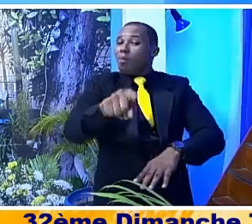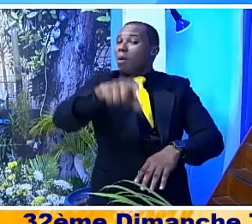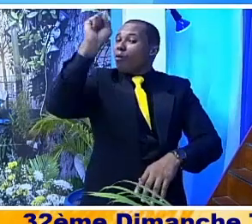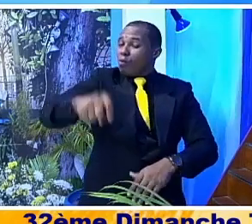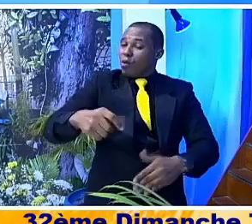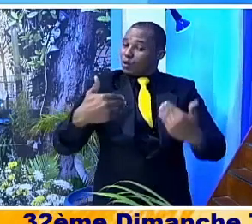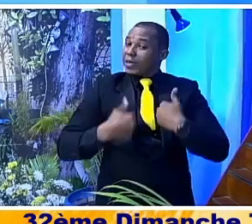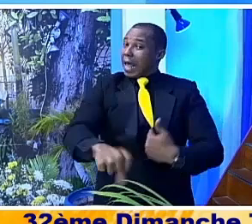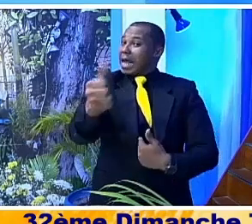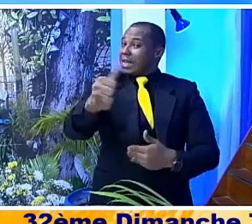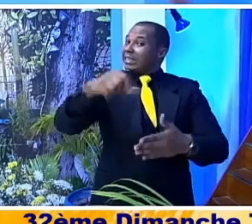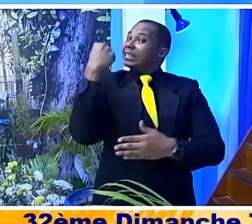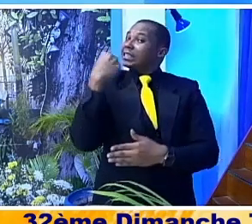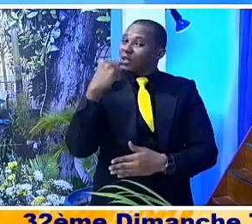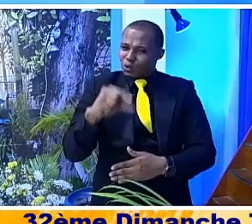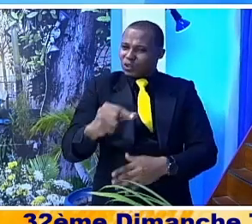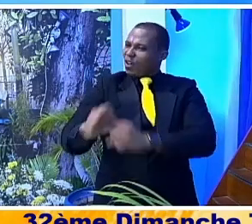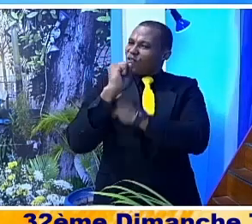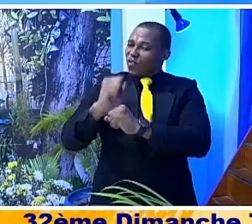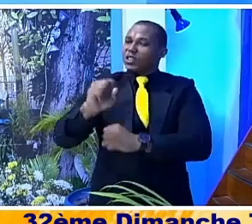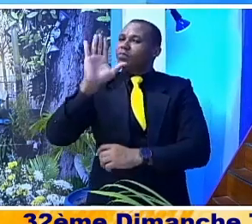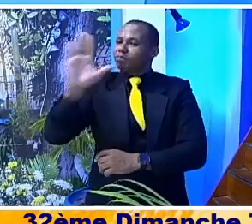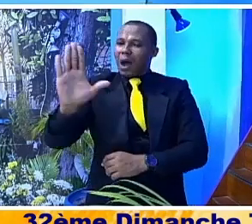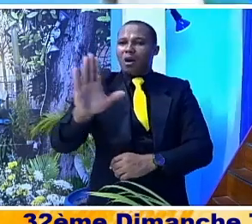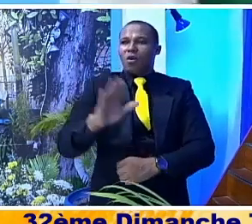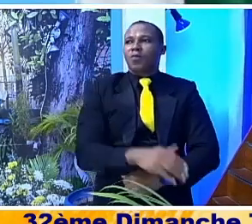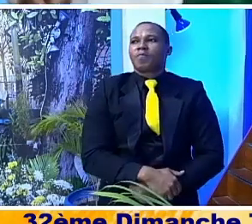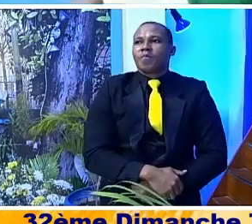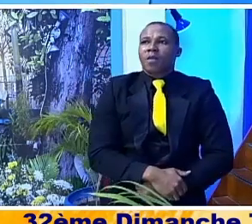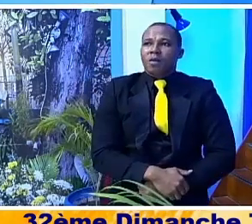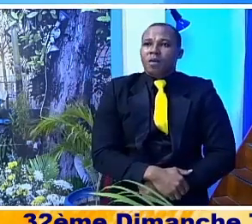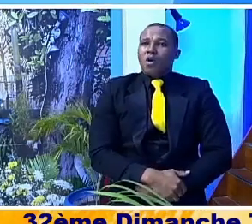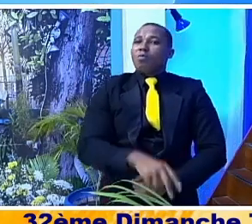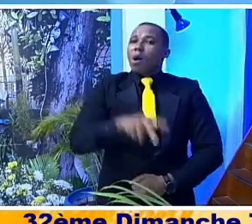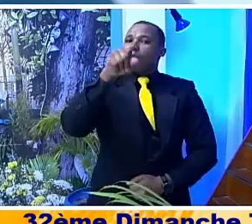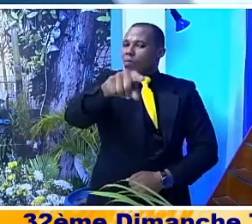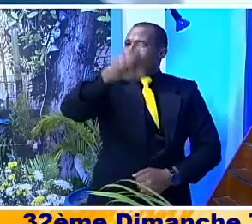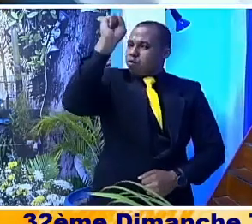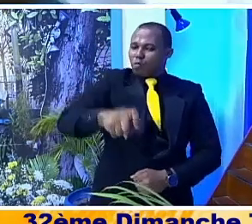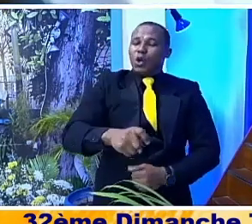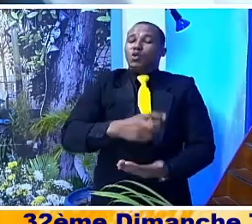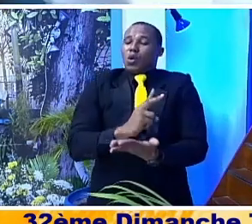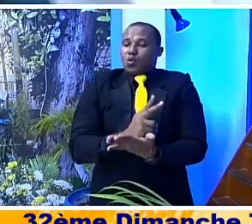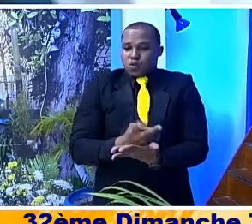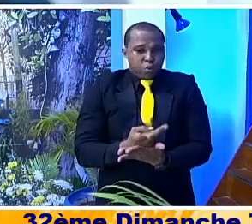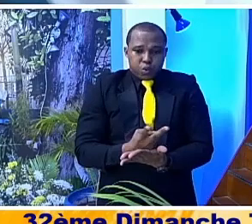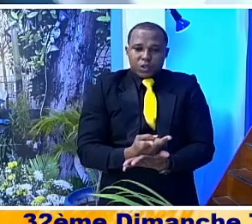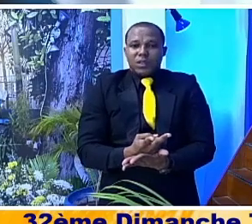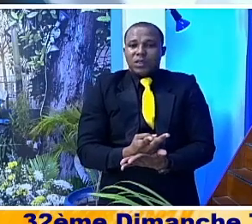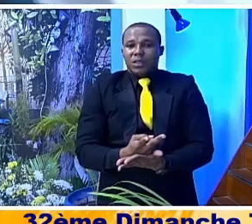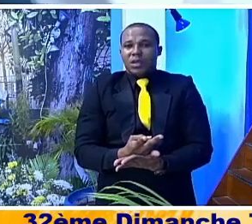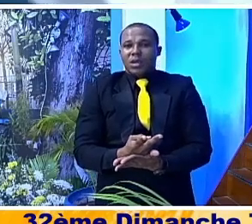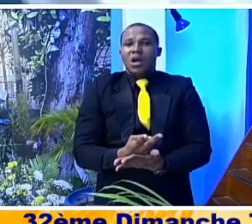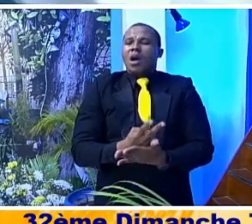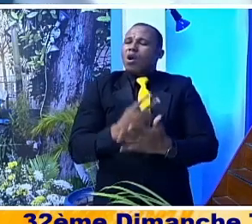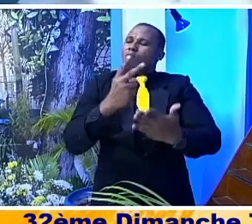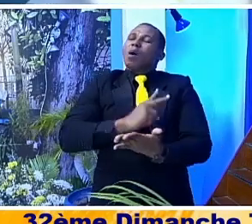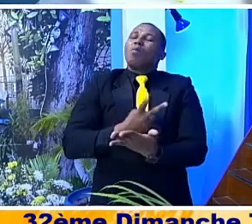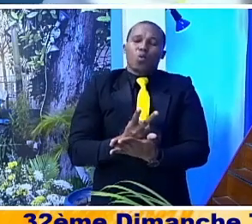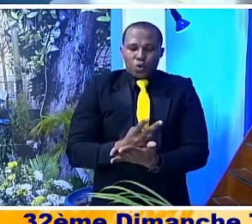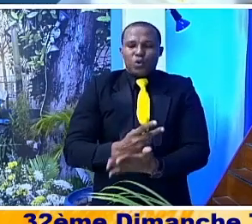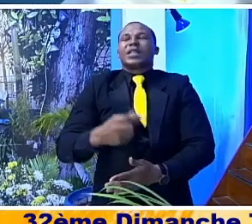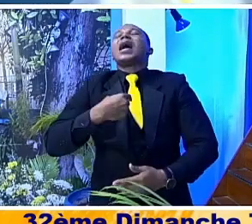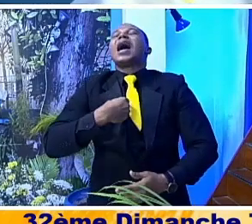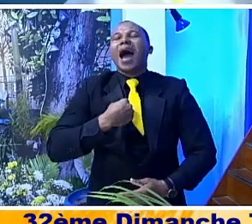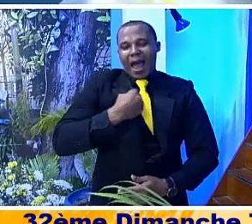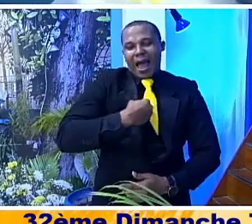konnen que ça avec force ou faire ou pas de personne la donne. Ou besoin coucher son cabane même si son cabane qui dégain pinaise pour coucher sous lui au moins